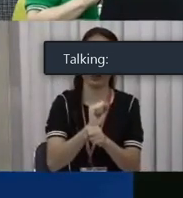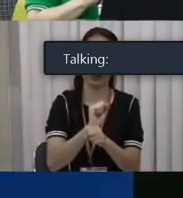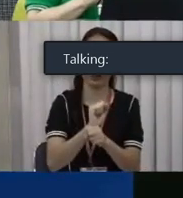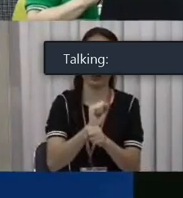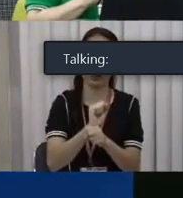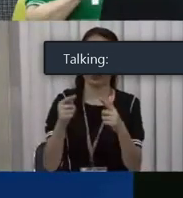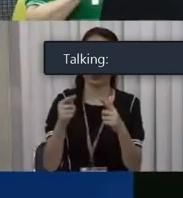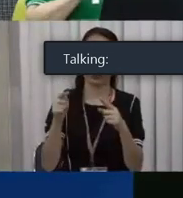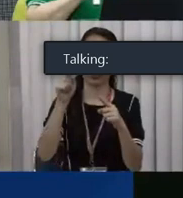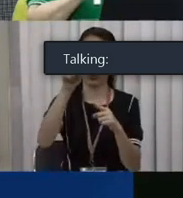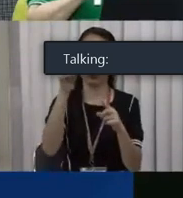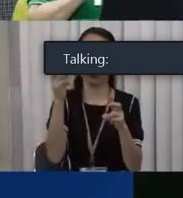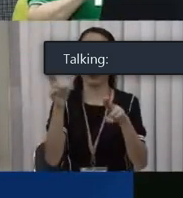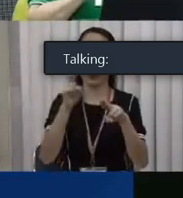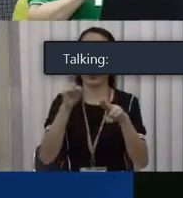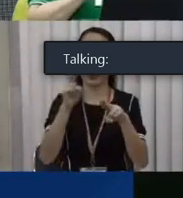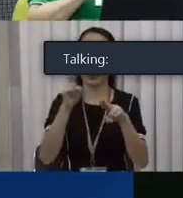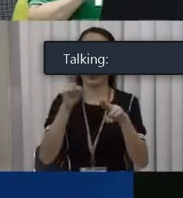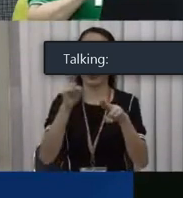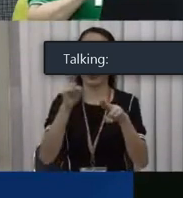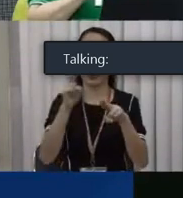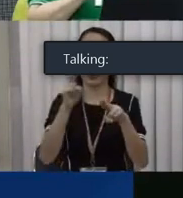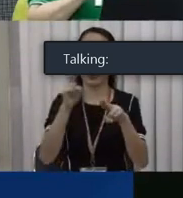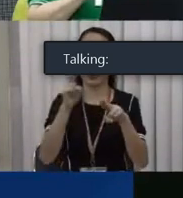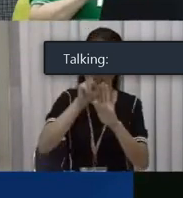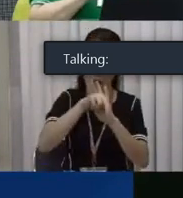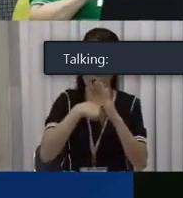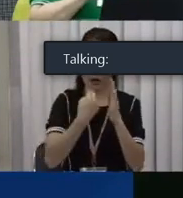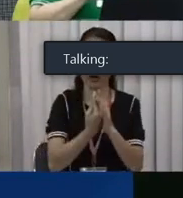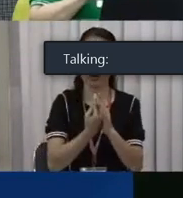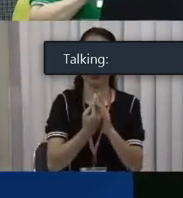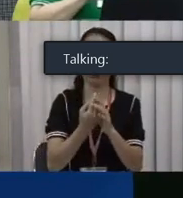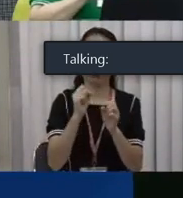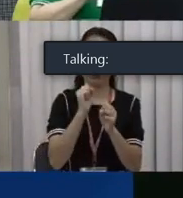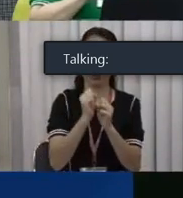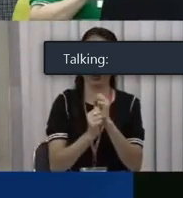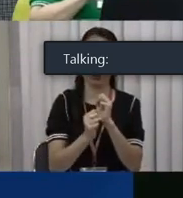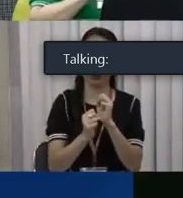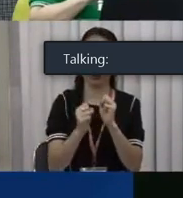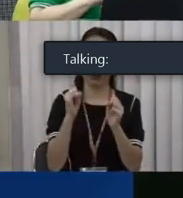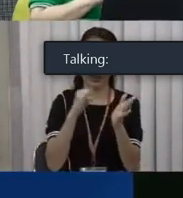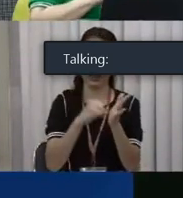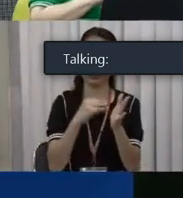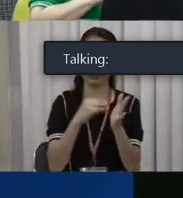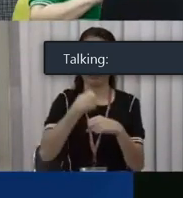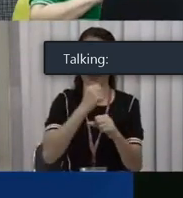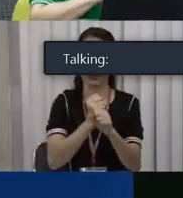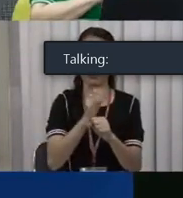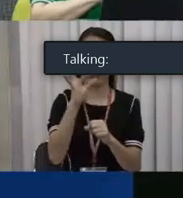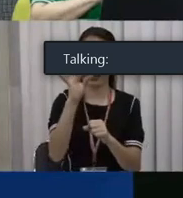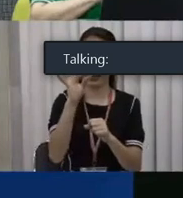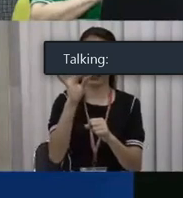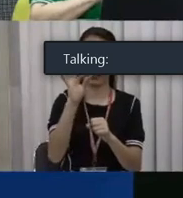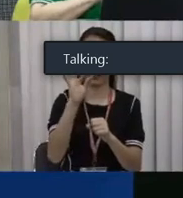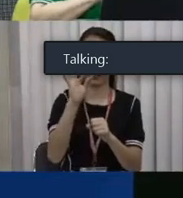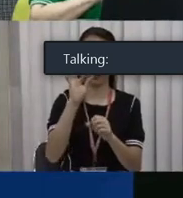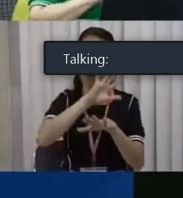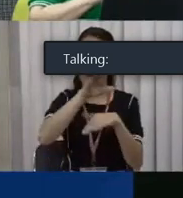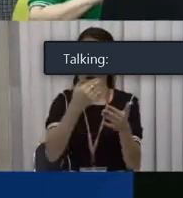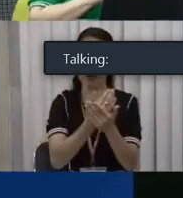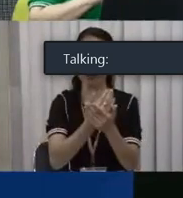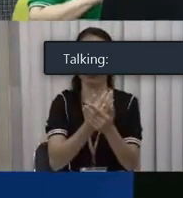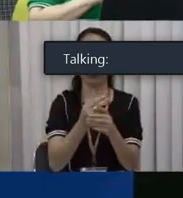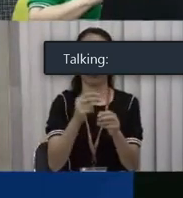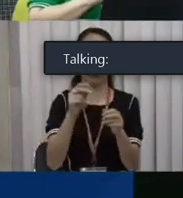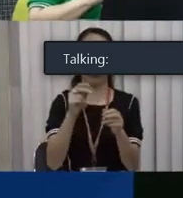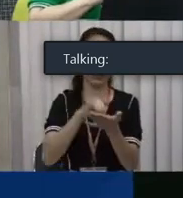ta. So kaning overtime during regular day, naatay additional of 25% per hour.